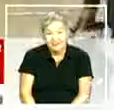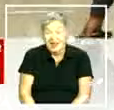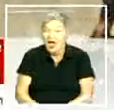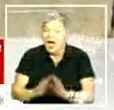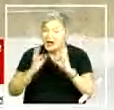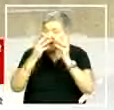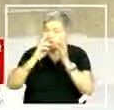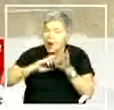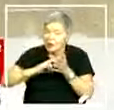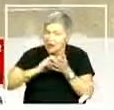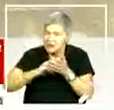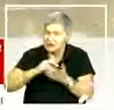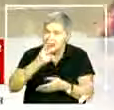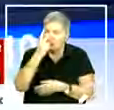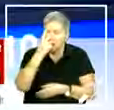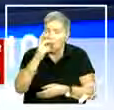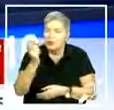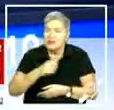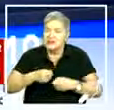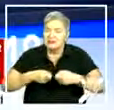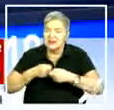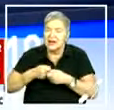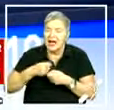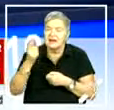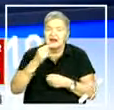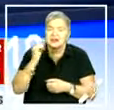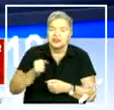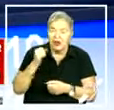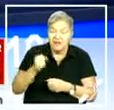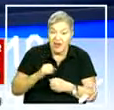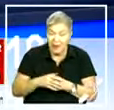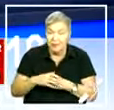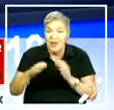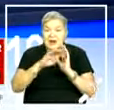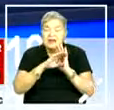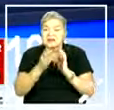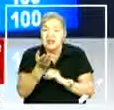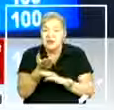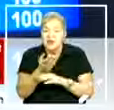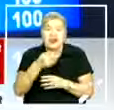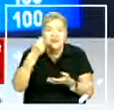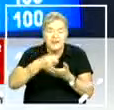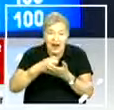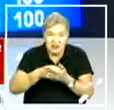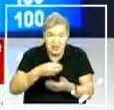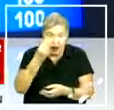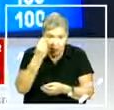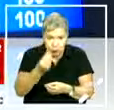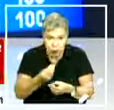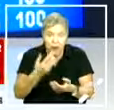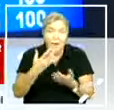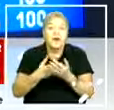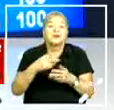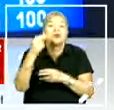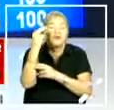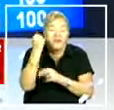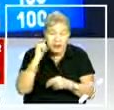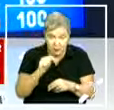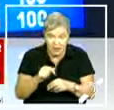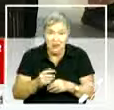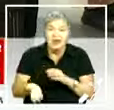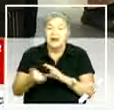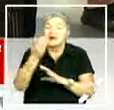Greva a fost organizată de două dintre sindicatele feroviare. Lista de revendicări include finanțarea corespunzătoare a căii ferate,